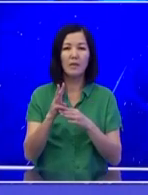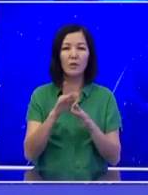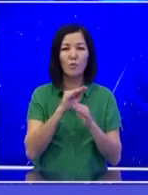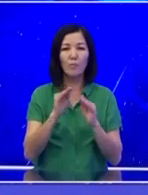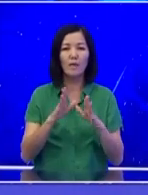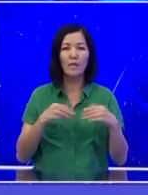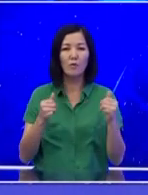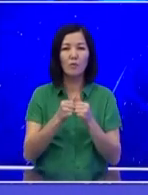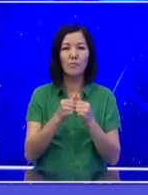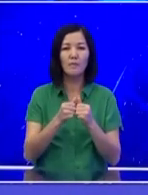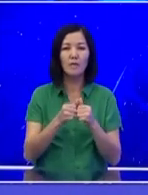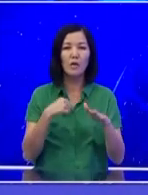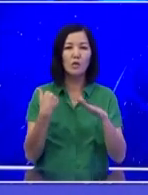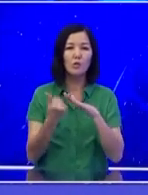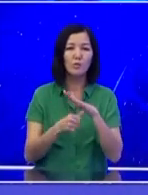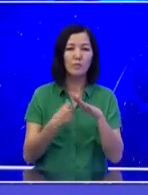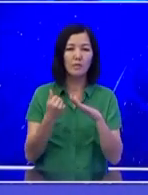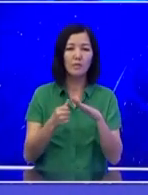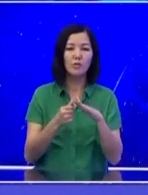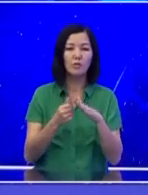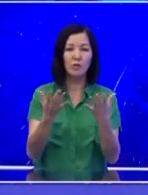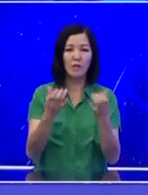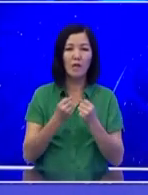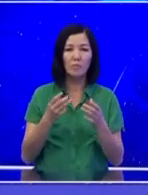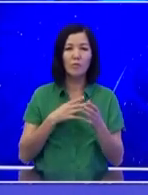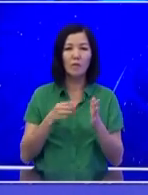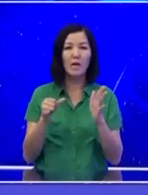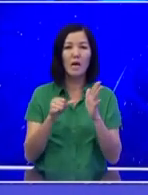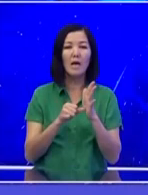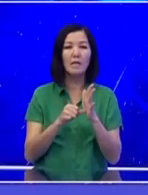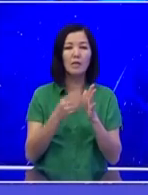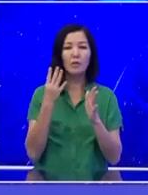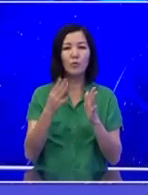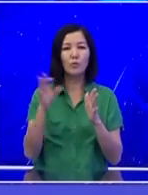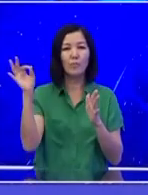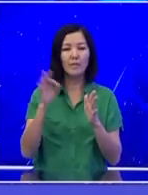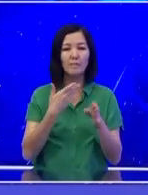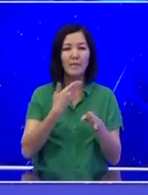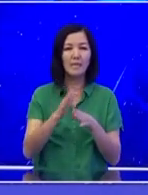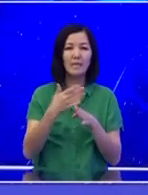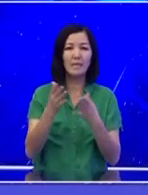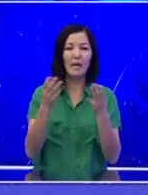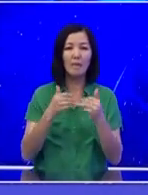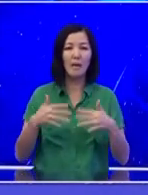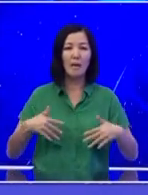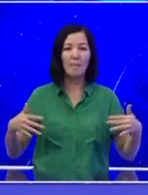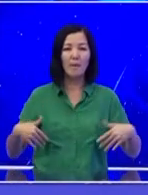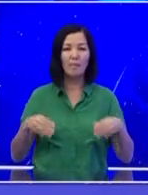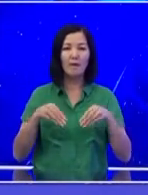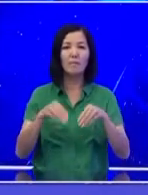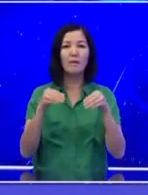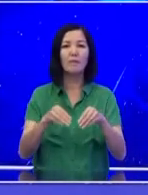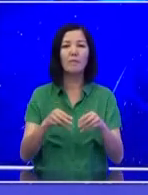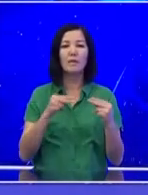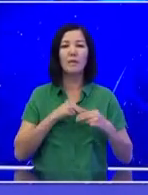көп балалы отбасылар мен жұмыссыз жүргендер көріп отыр. Олар 6 және 4%-мен несие алып, мал бағып, егін ексем,